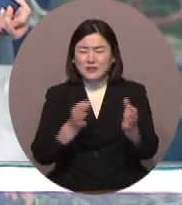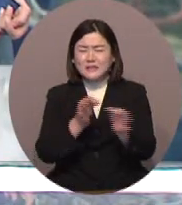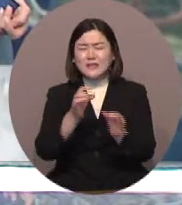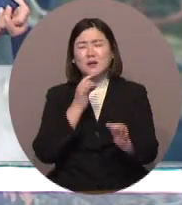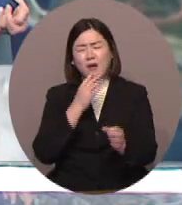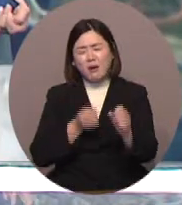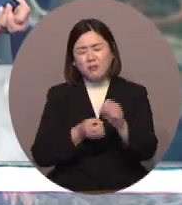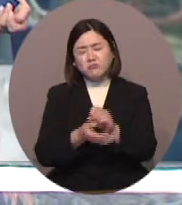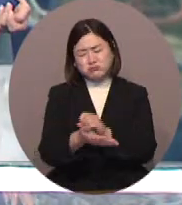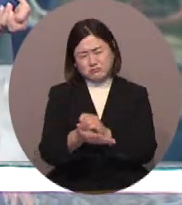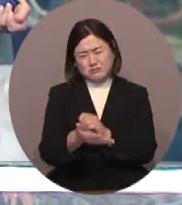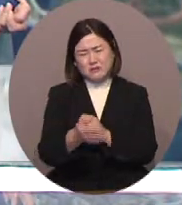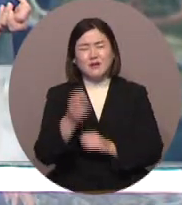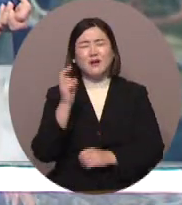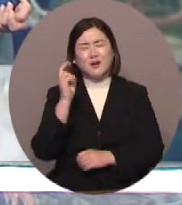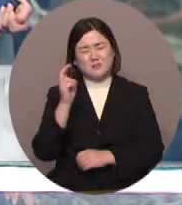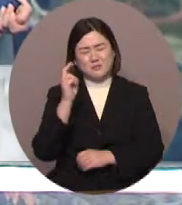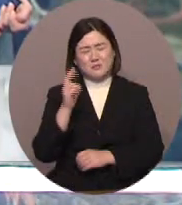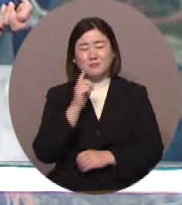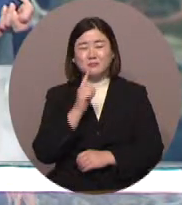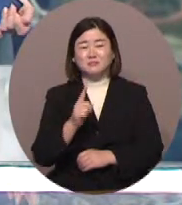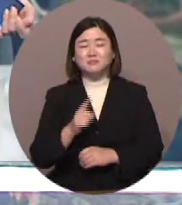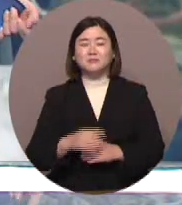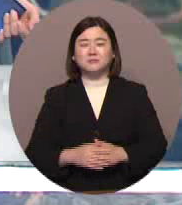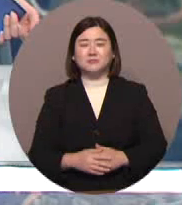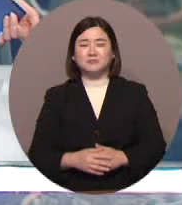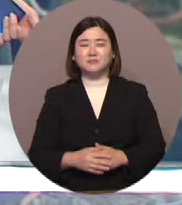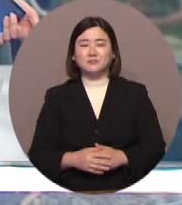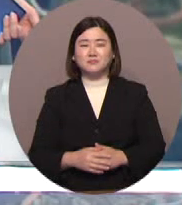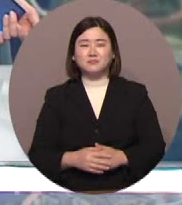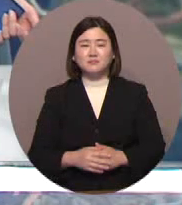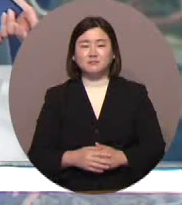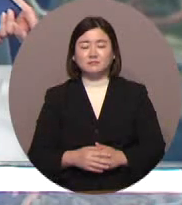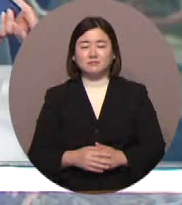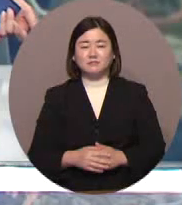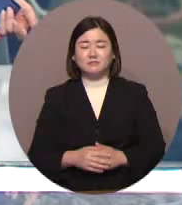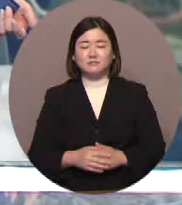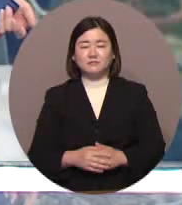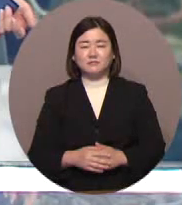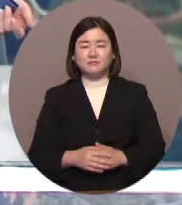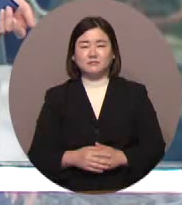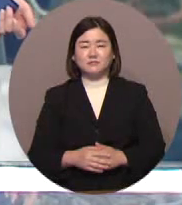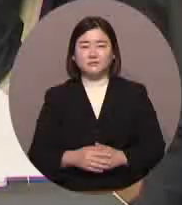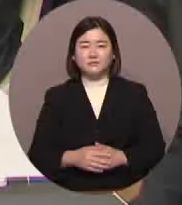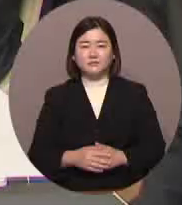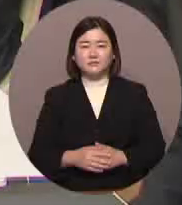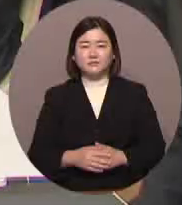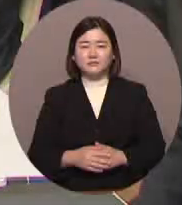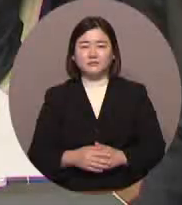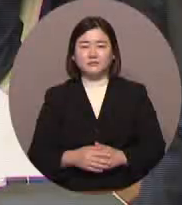분양시장에만 다소 영향을 미칠 것이라는 냉정한 관측도 나오고 있습니다. 김태욱 기자입니다.